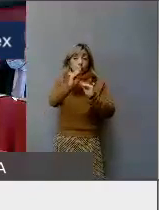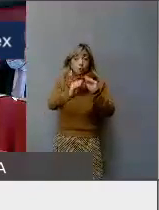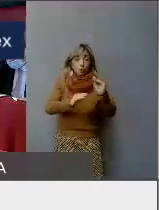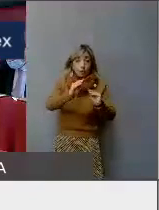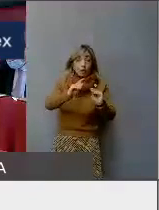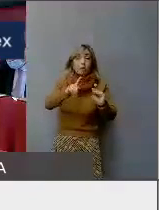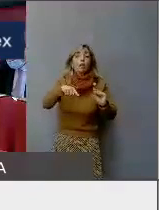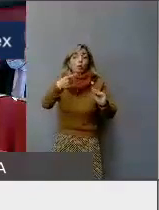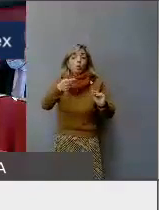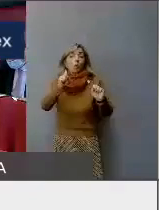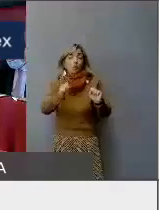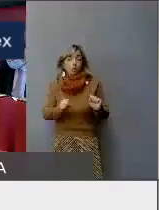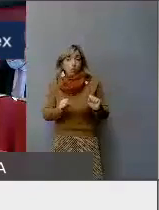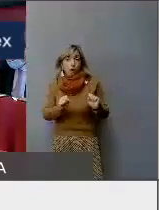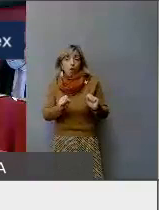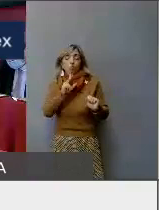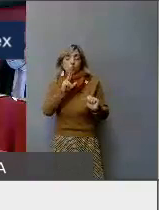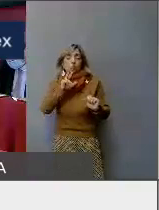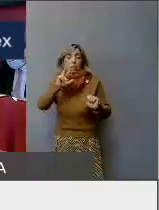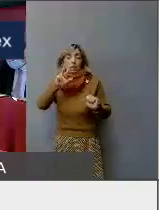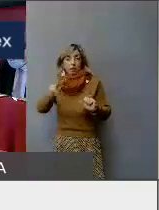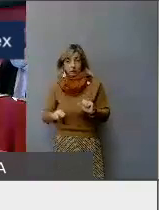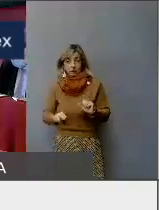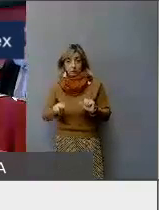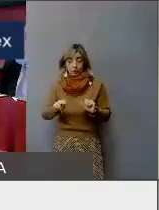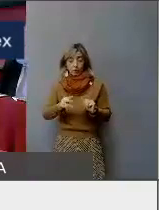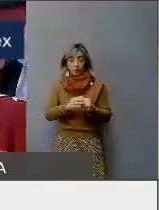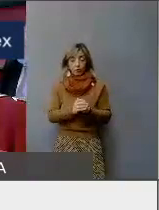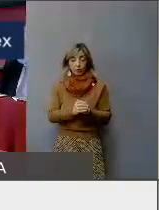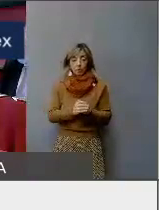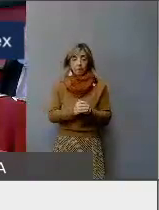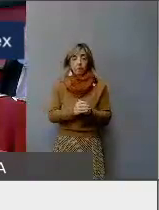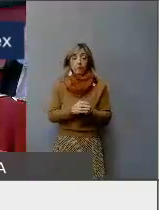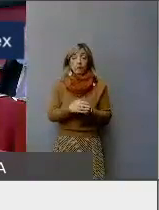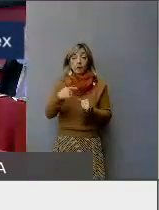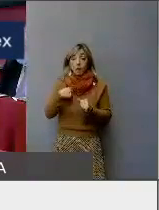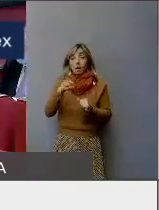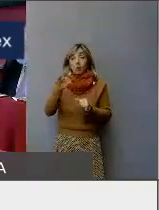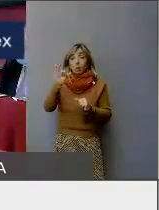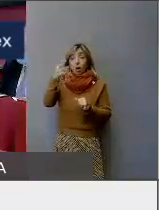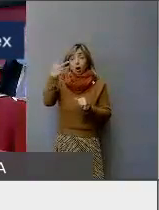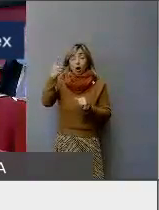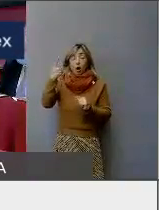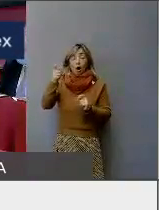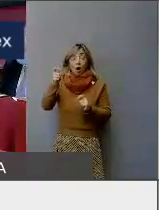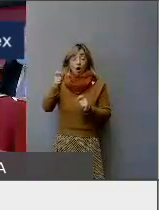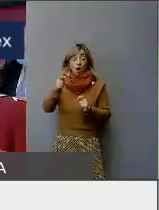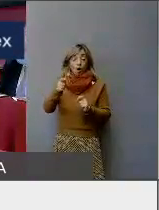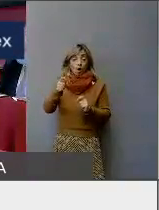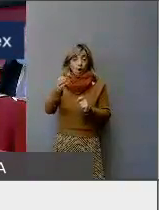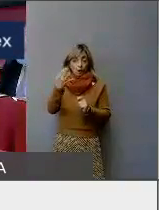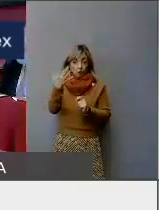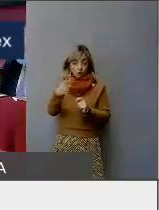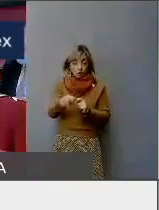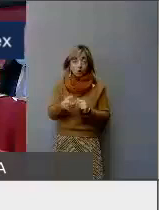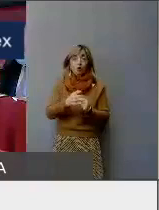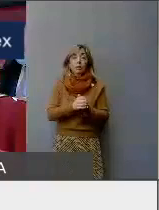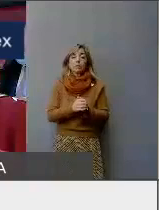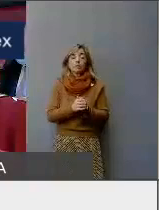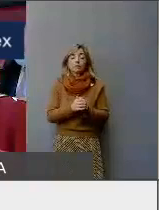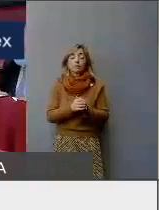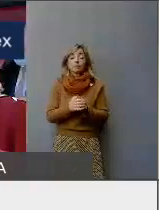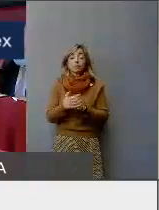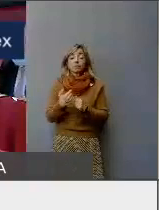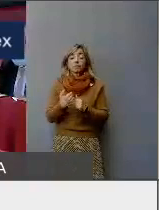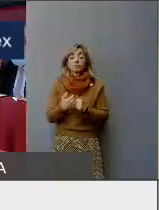esistenti ma un po quindi non possono essere regolamentate allora io colgo l'occasione l'ennesima occasione che mi si pone e dico